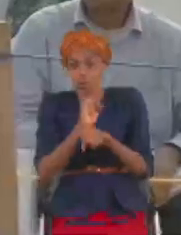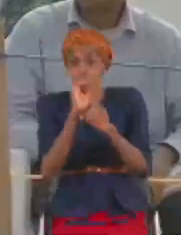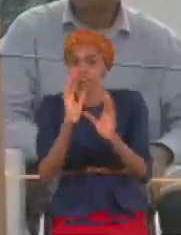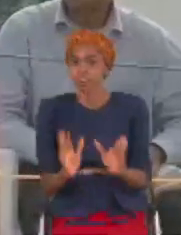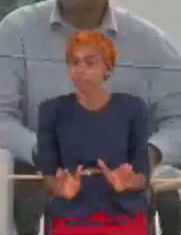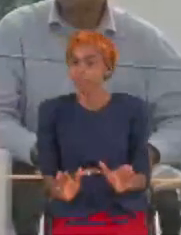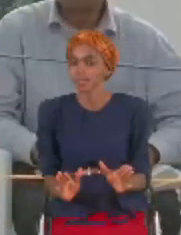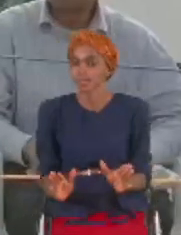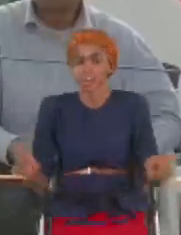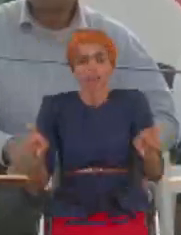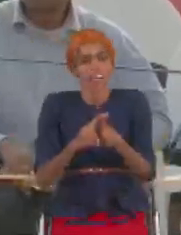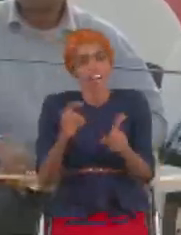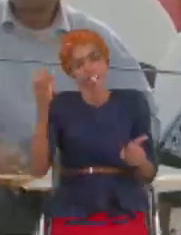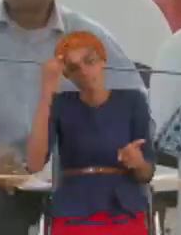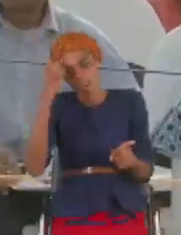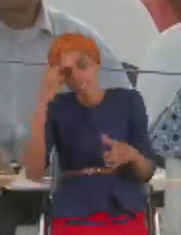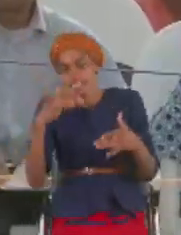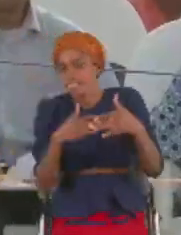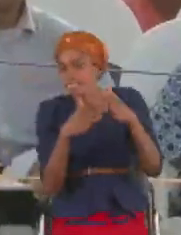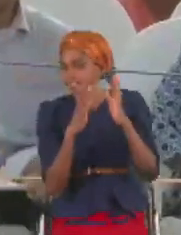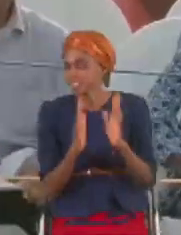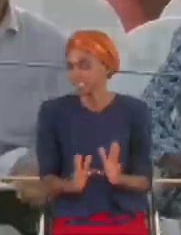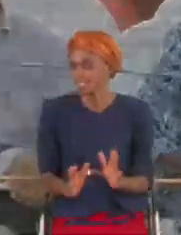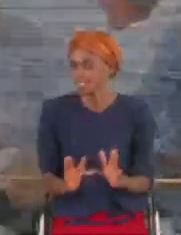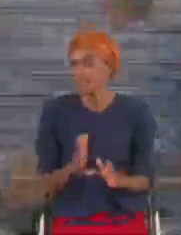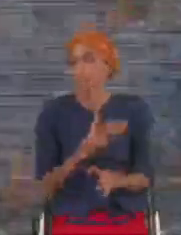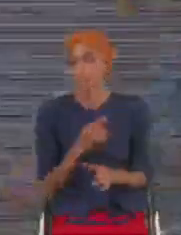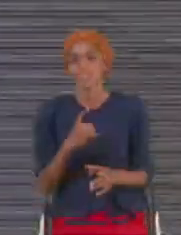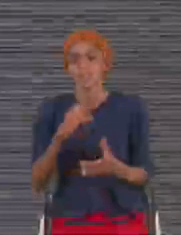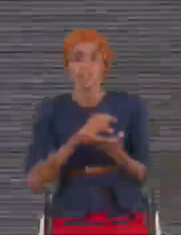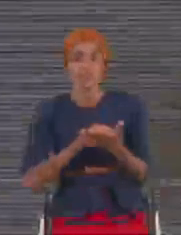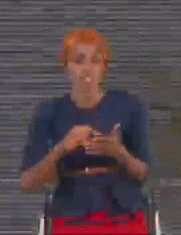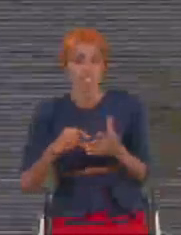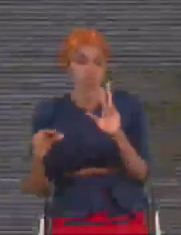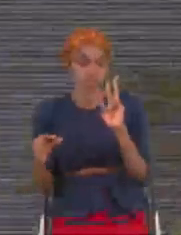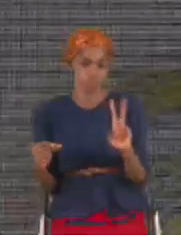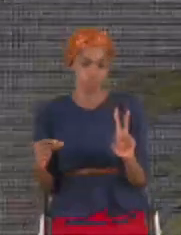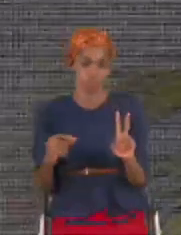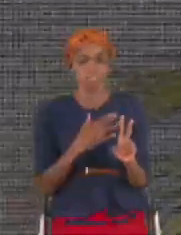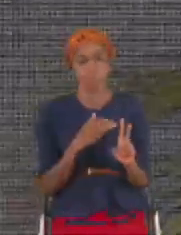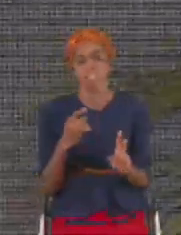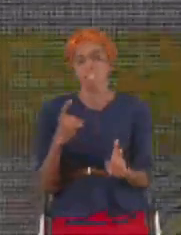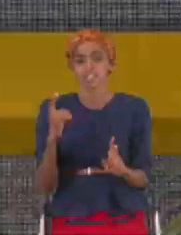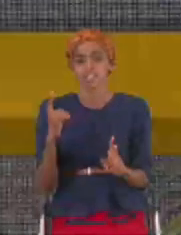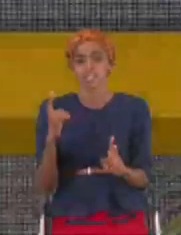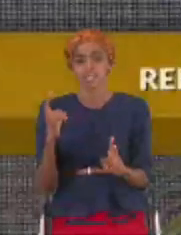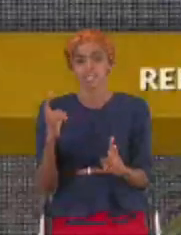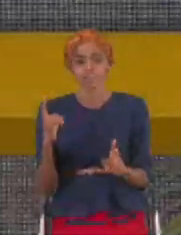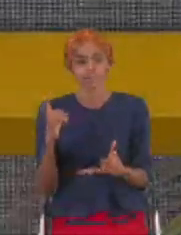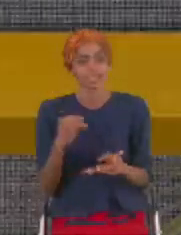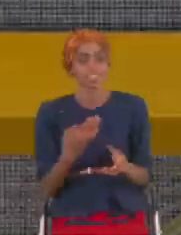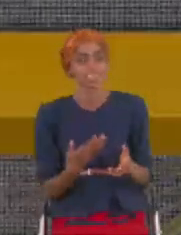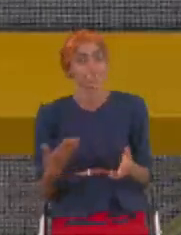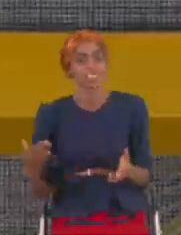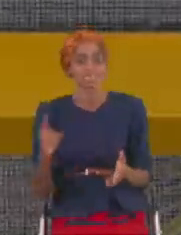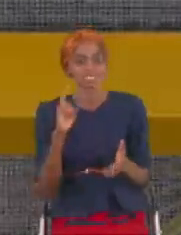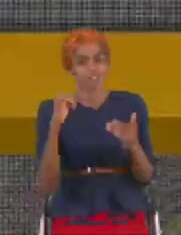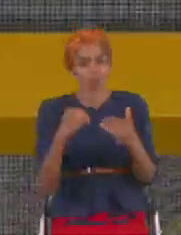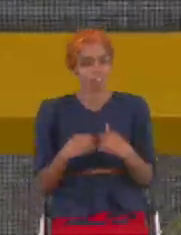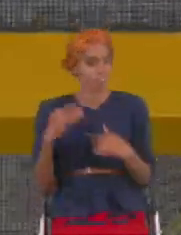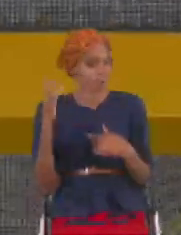même nature les ouvriers la lie aux ouvriers de la même nature verser 2 est ce que tu as entendu